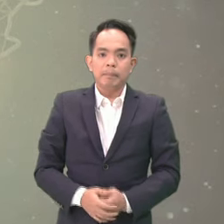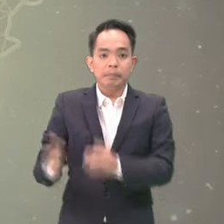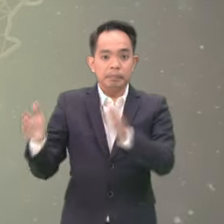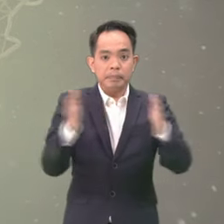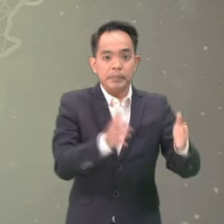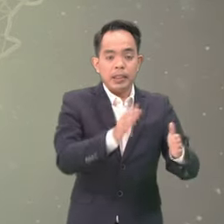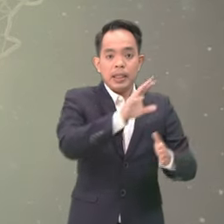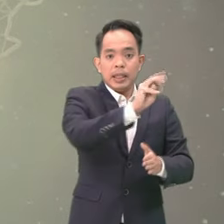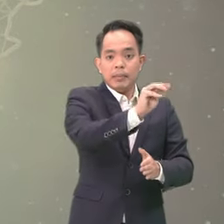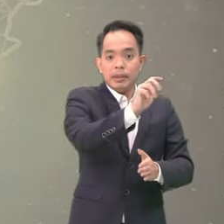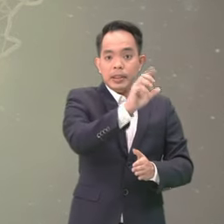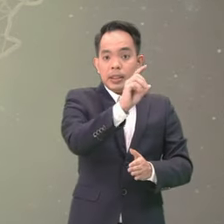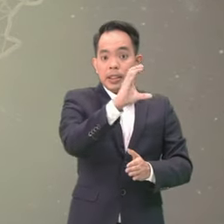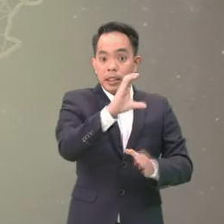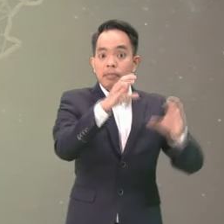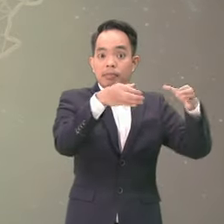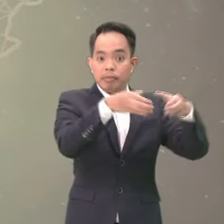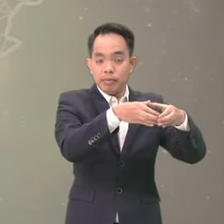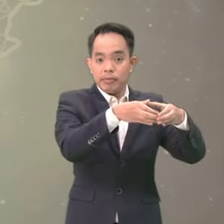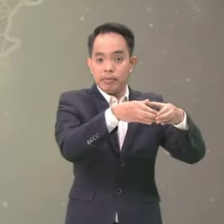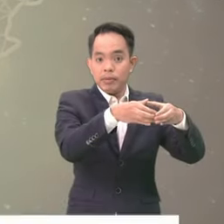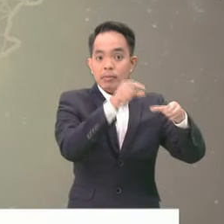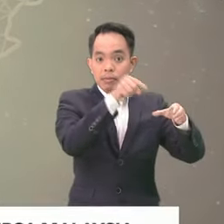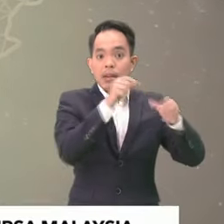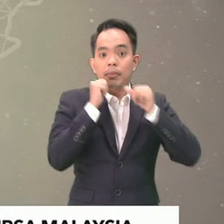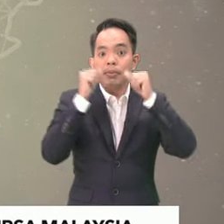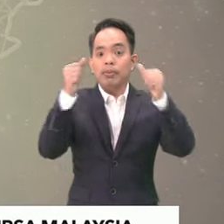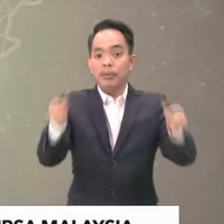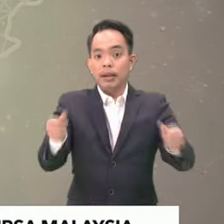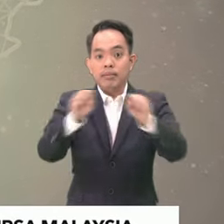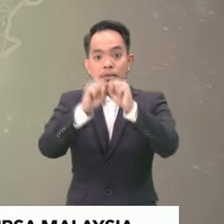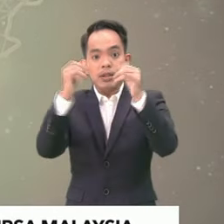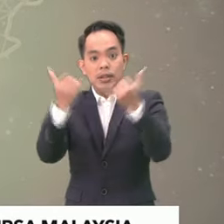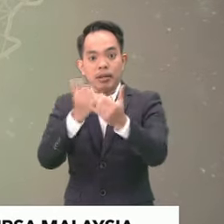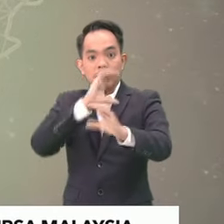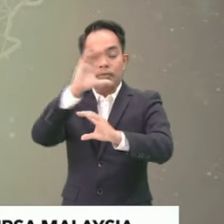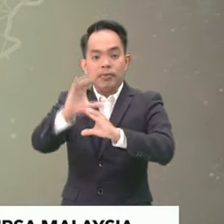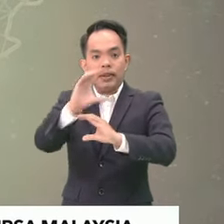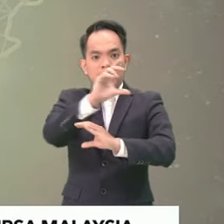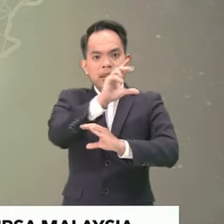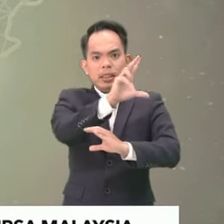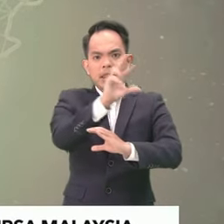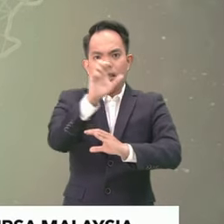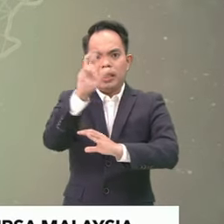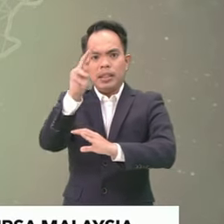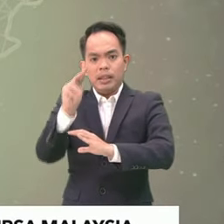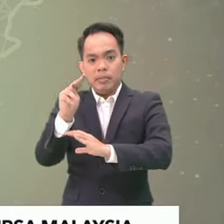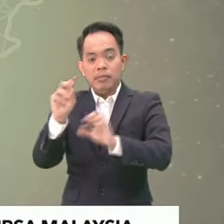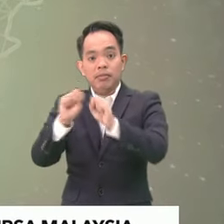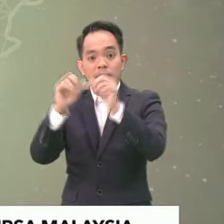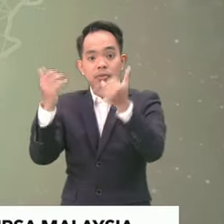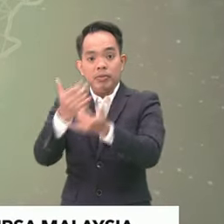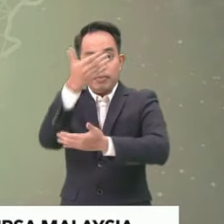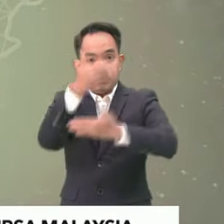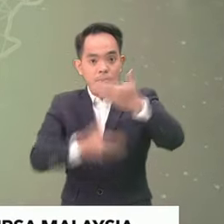Seterusnya, Badanan Pembangunan Teknologi Malaysia atau MTDC mengumumkan salah satu syarikat pelaburannya, Three Rand Berhad, akan disenarai